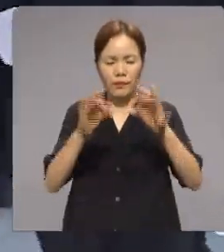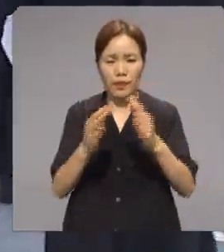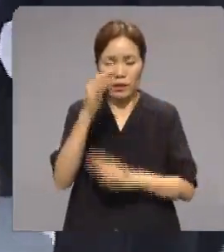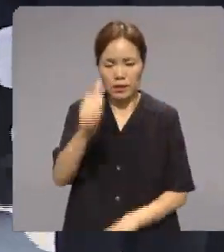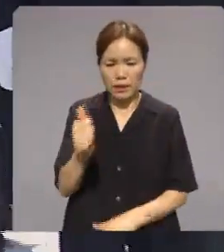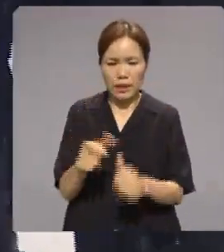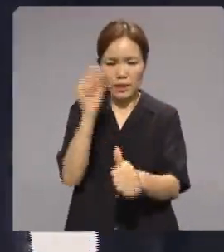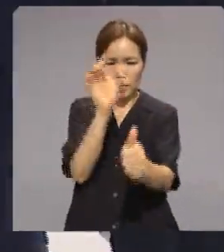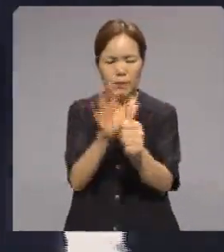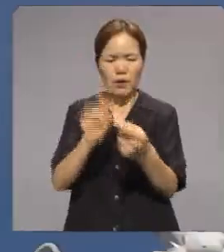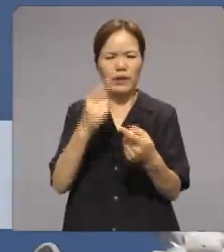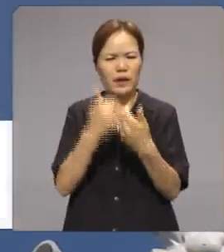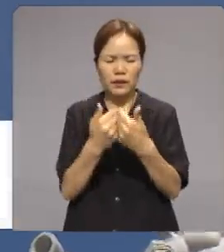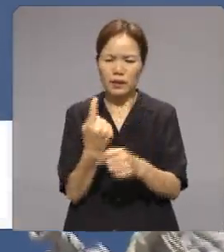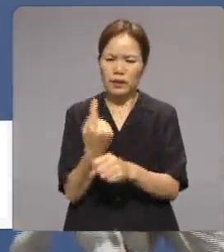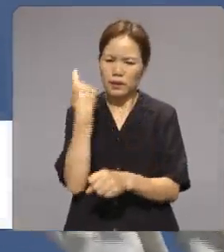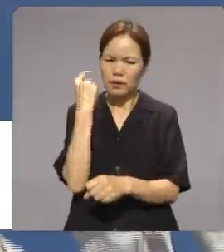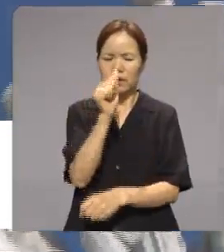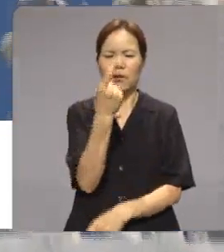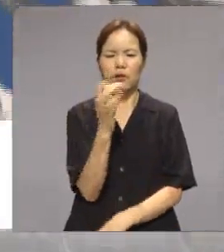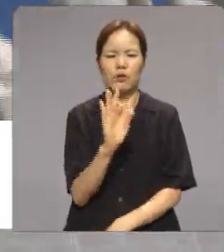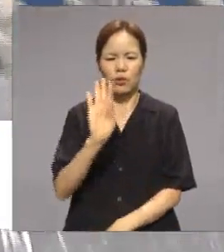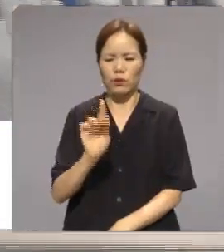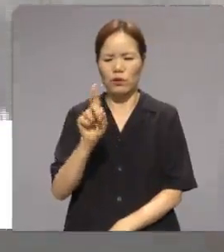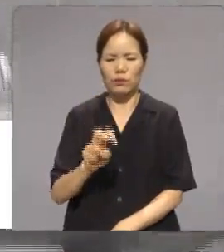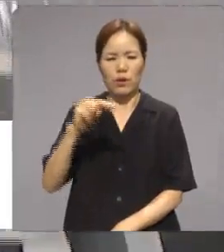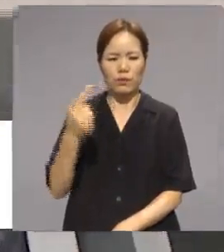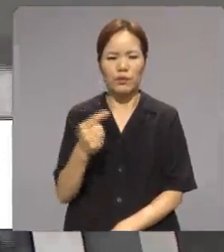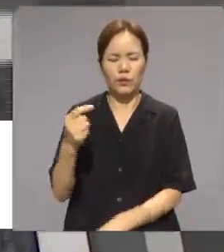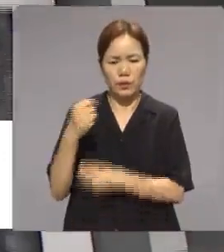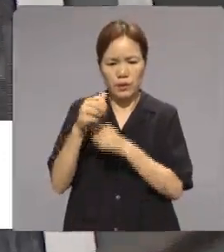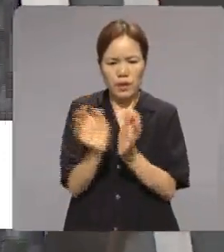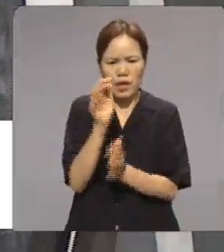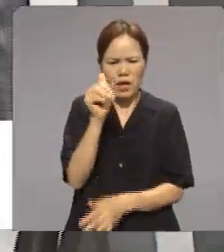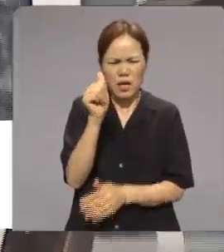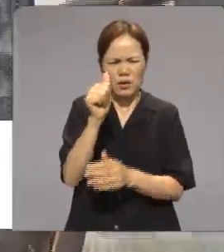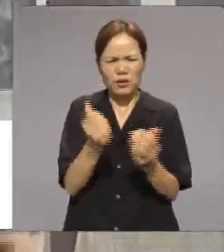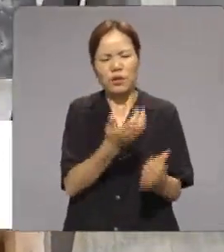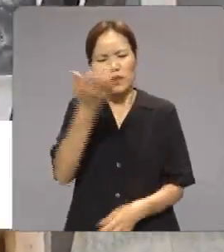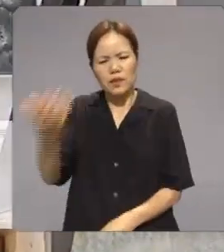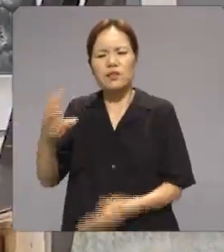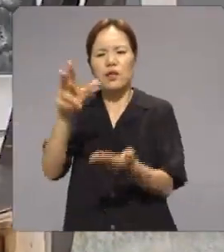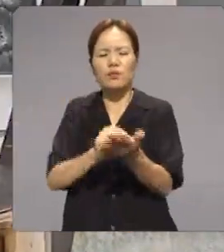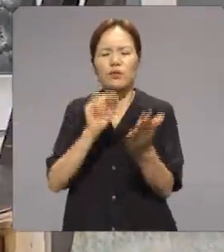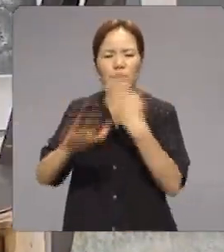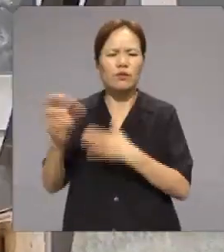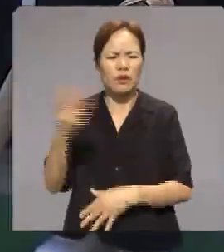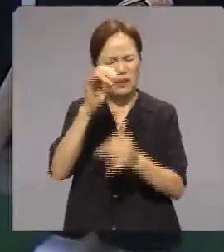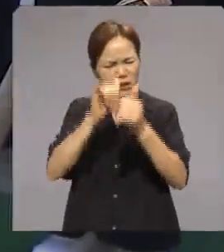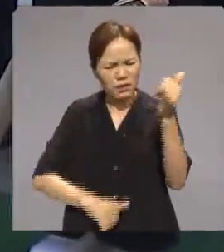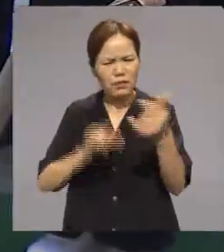임명을 둘러 충돌은 1년 전 홍도 장군 흉상 이전 논란에 이어 다시 역사관 쟁에 불을 붙이고